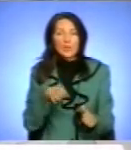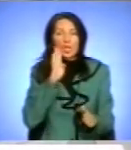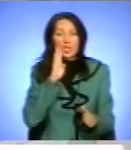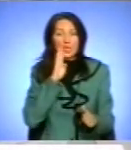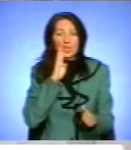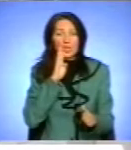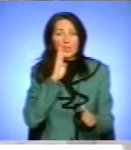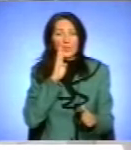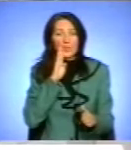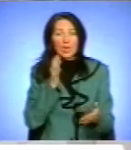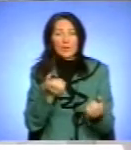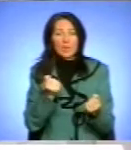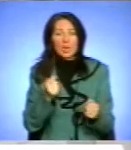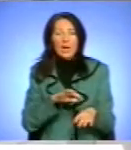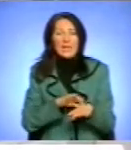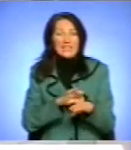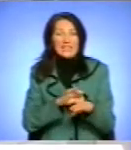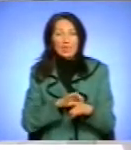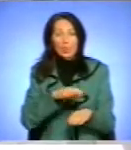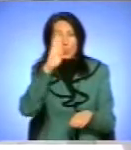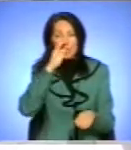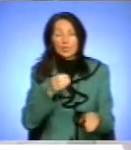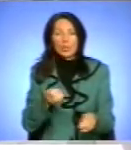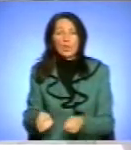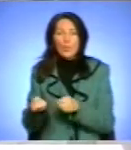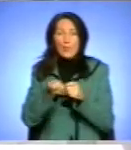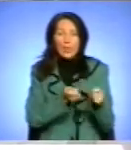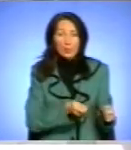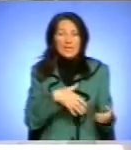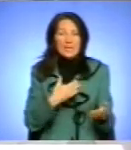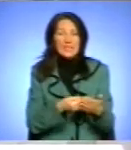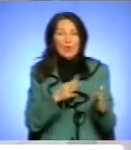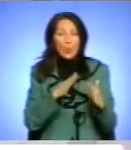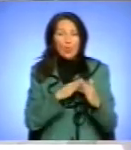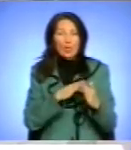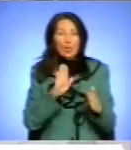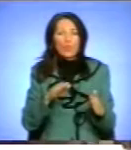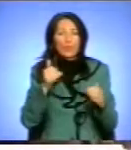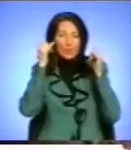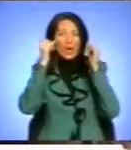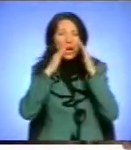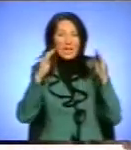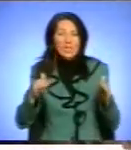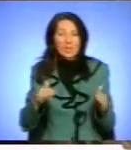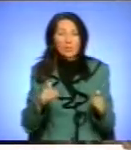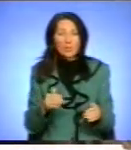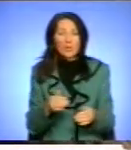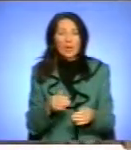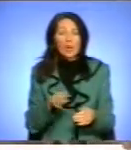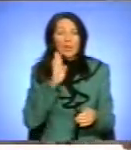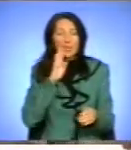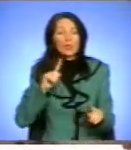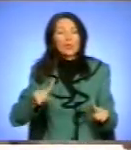підозрювана взяла тіло потерпілого та перемістила його з свого будинку в хлів. Під час затримання підозрювана